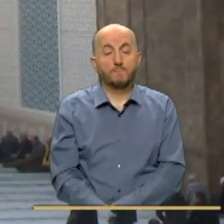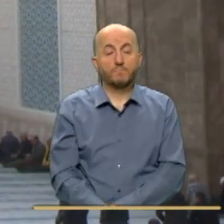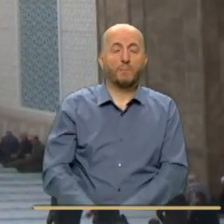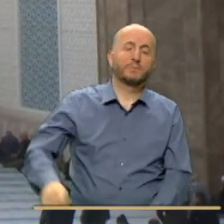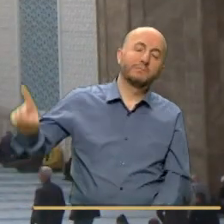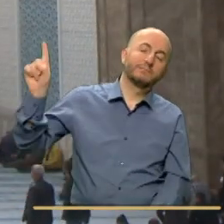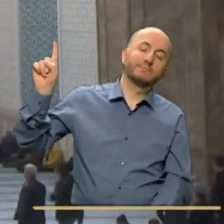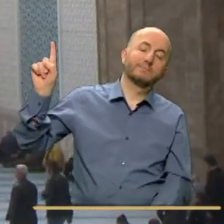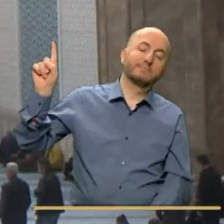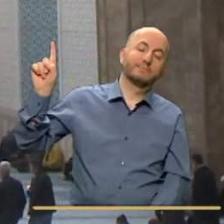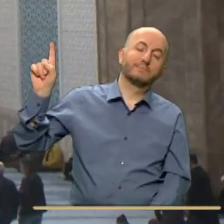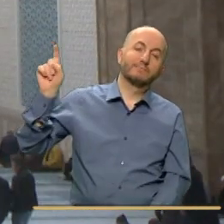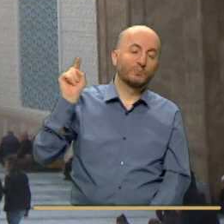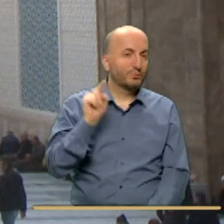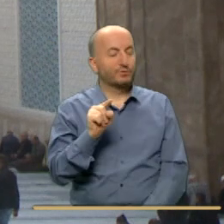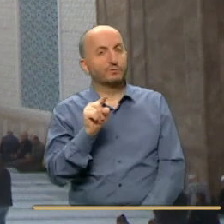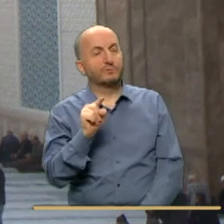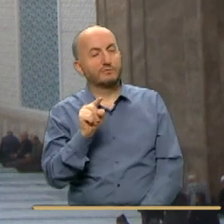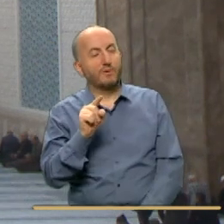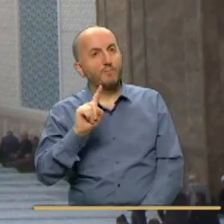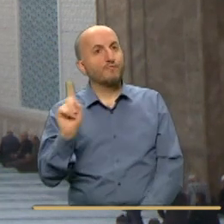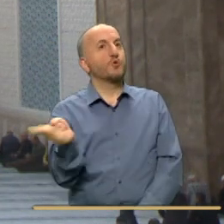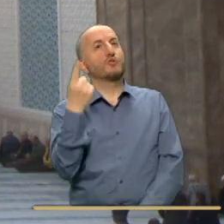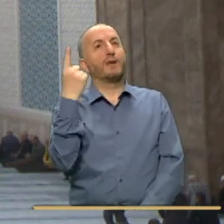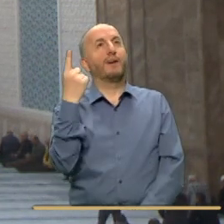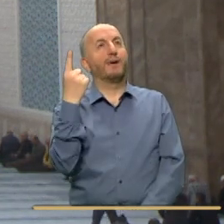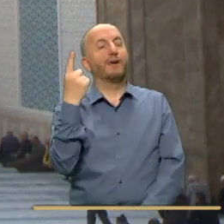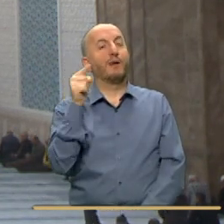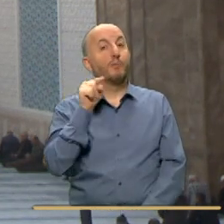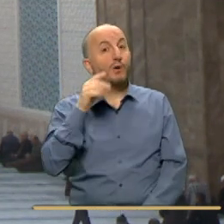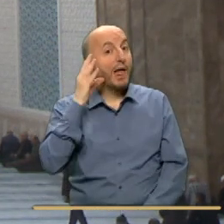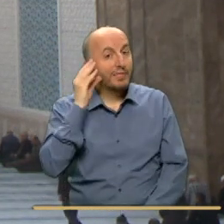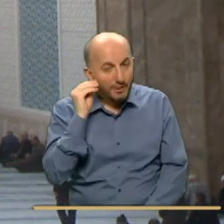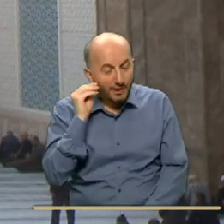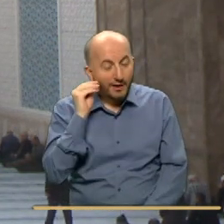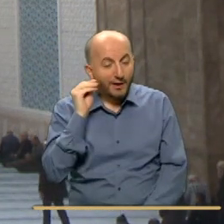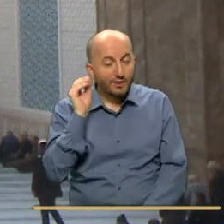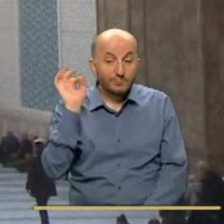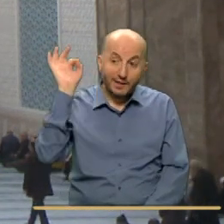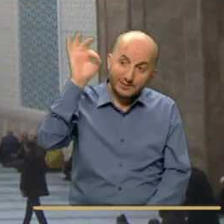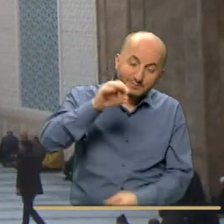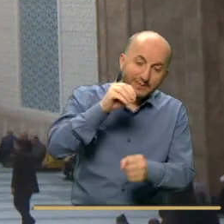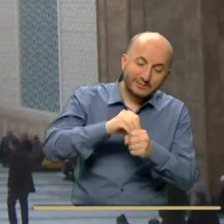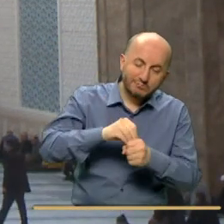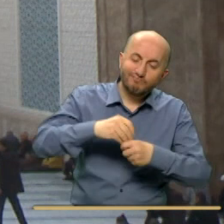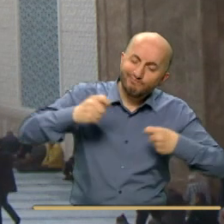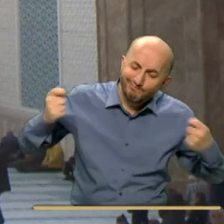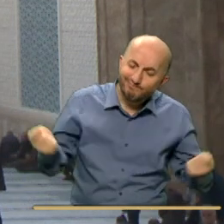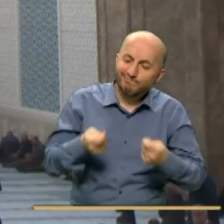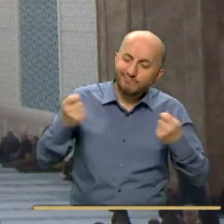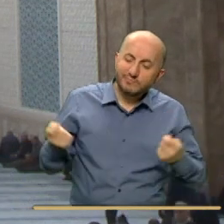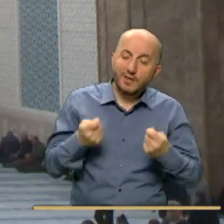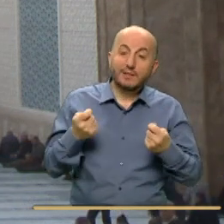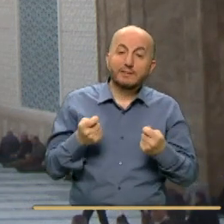Rabbim bu müjdeye, bu manaya ulaşmak için çaba sarf eden salih ve